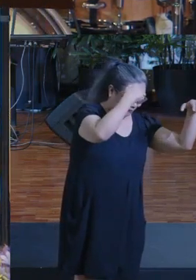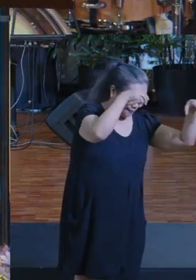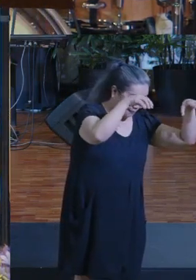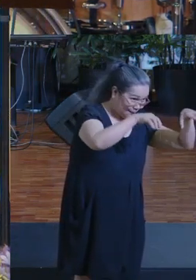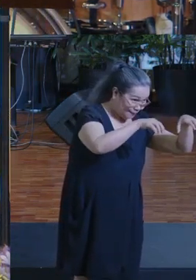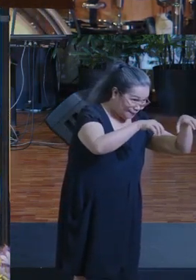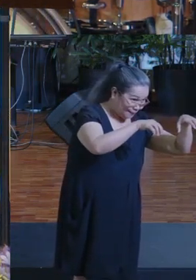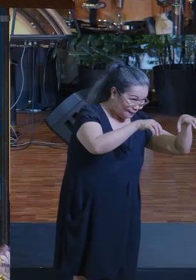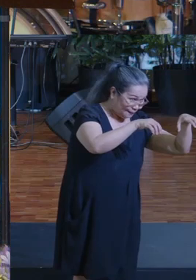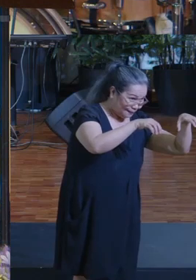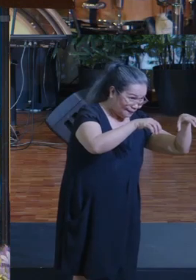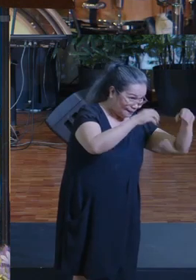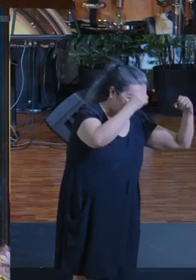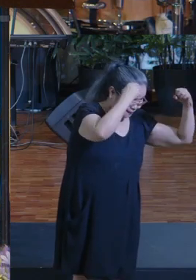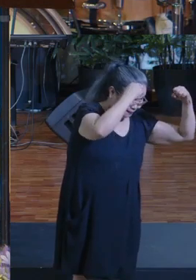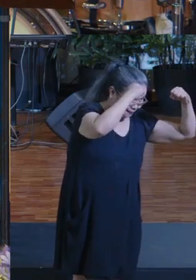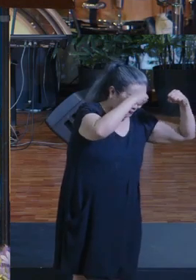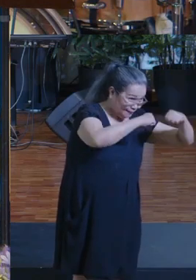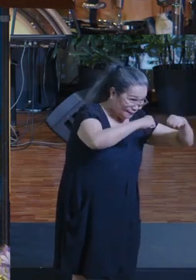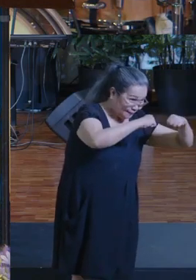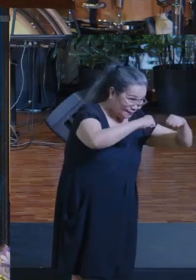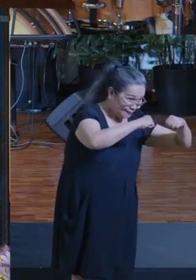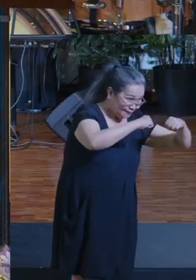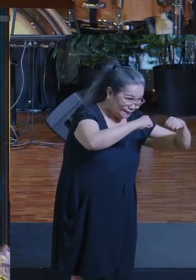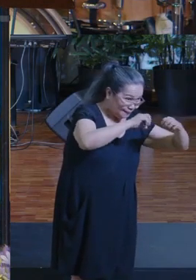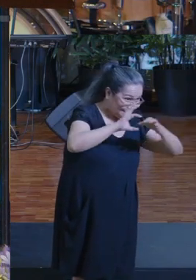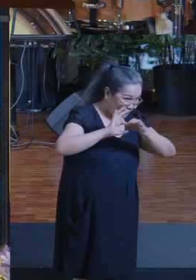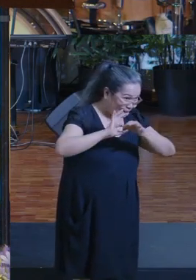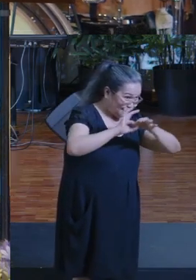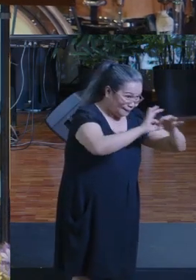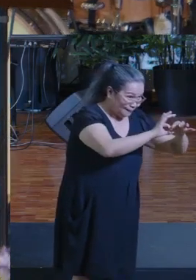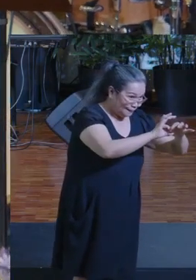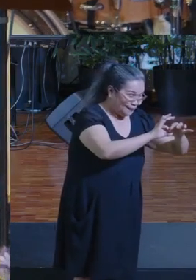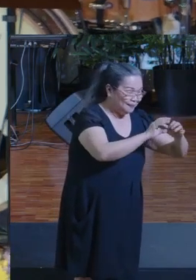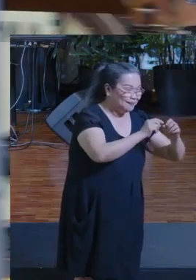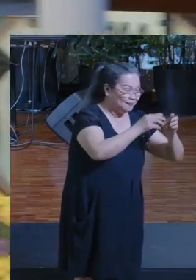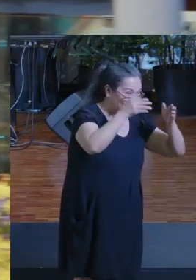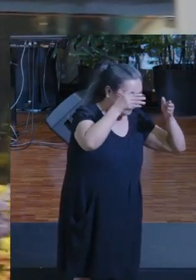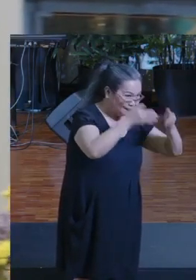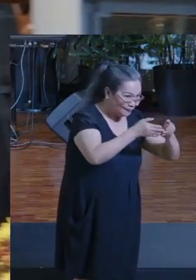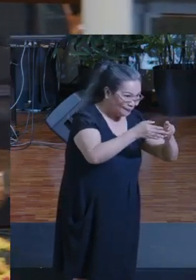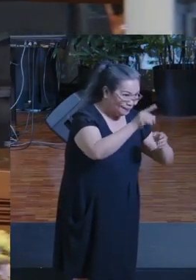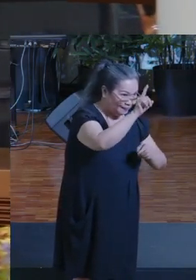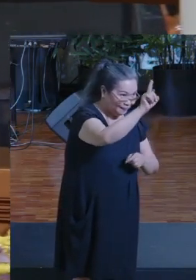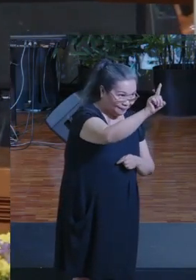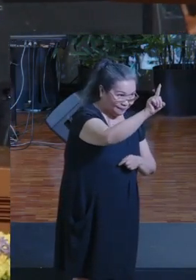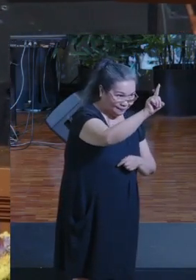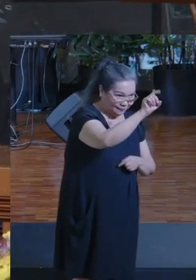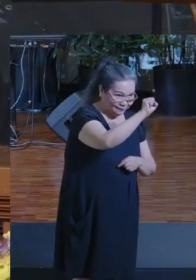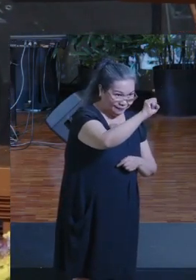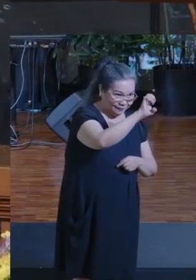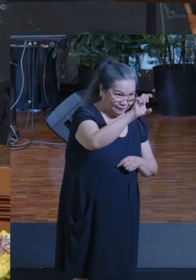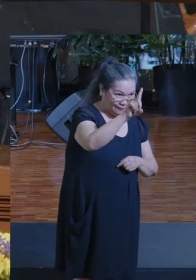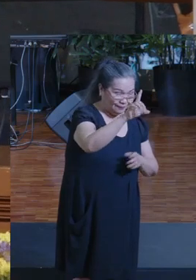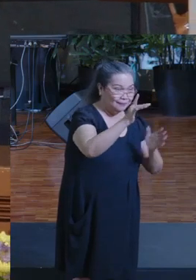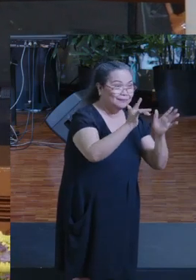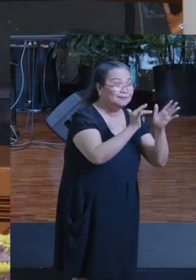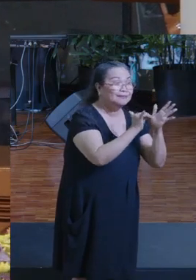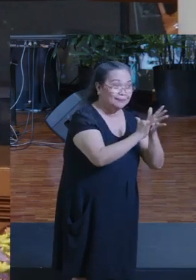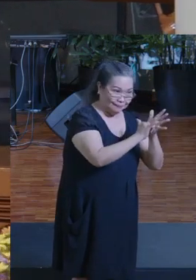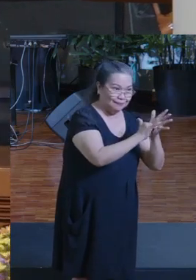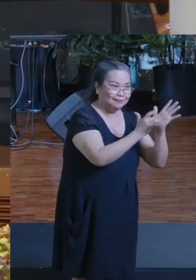pong kasama dun sa Abrahamic covenant, na focus siya sa isang seed, si